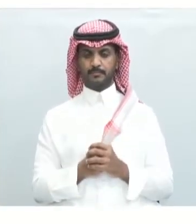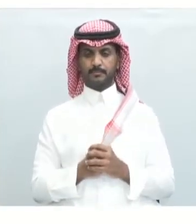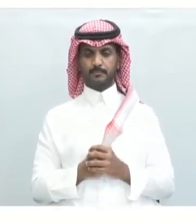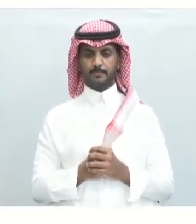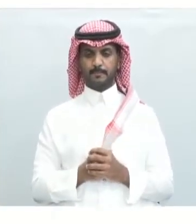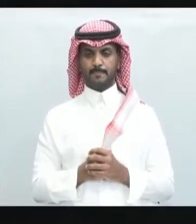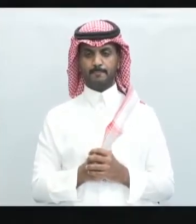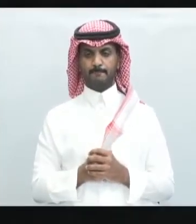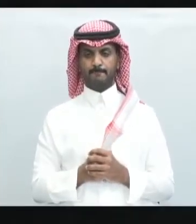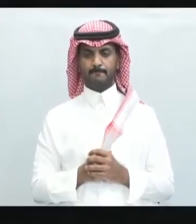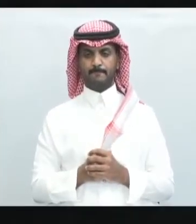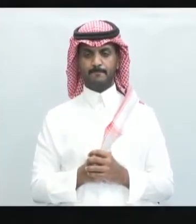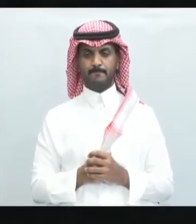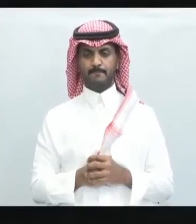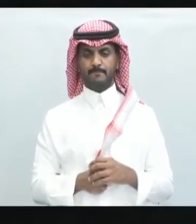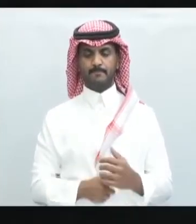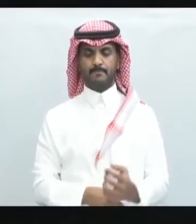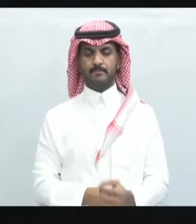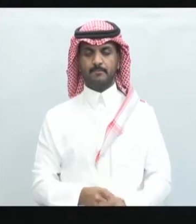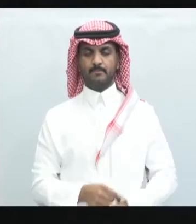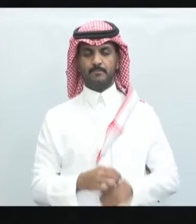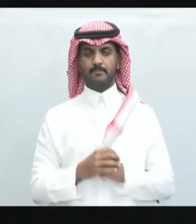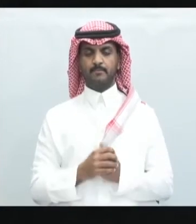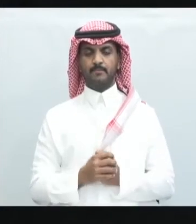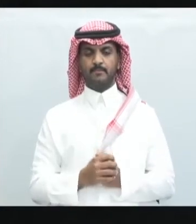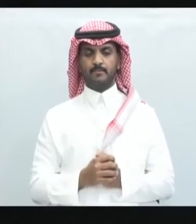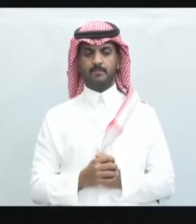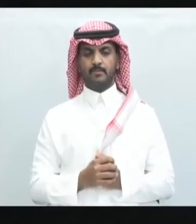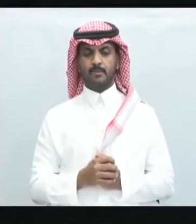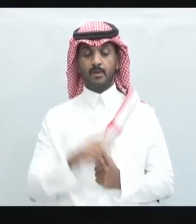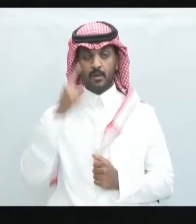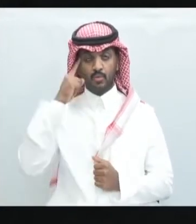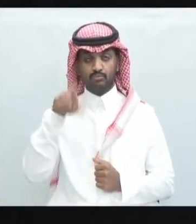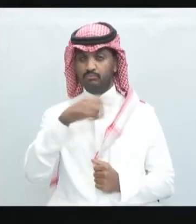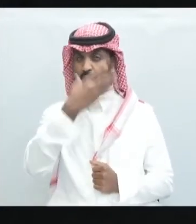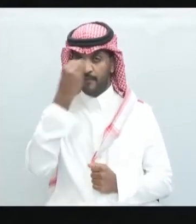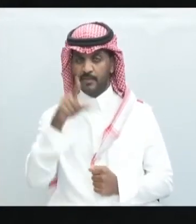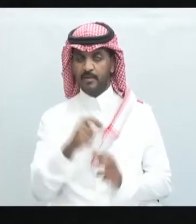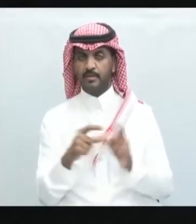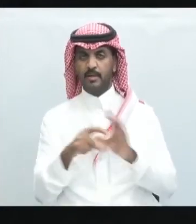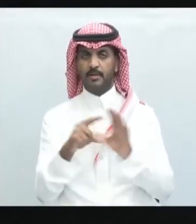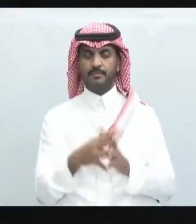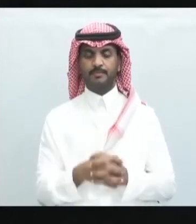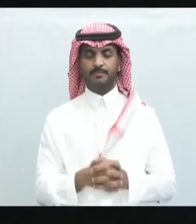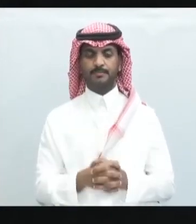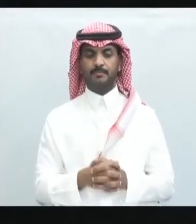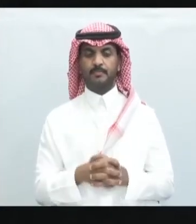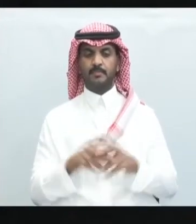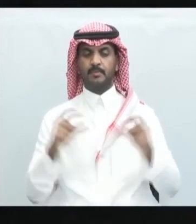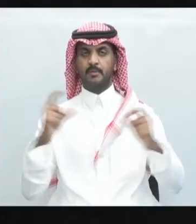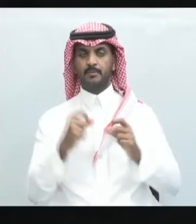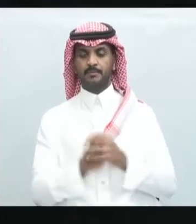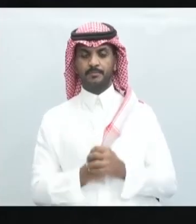ايه قرانيه ازعم ان اغلبكم يحفظ هذه الايه دلت